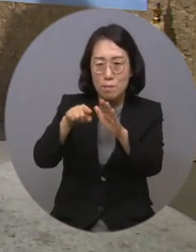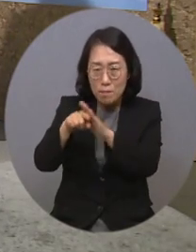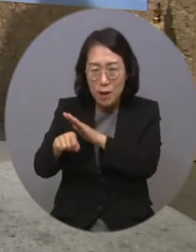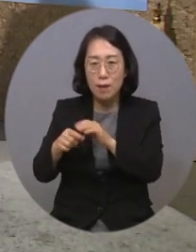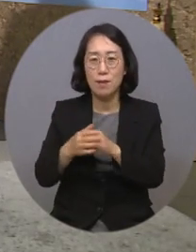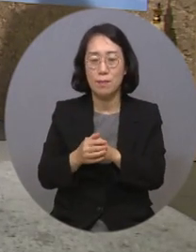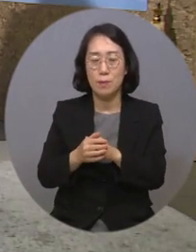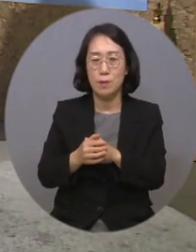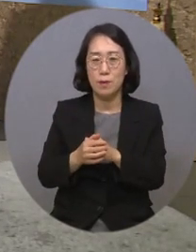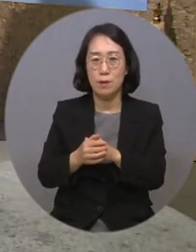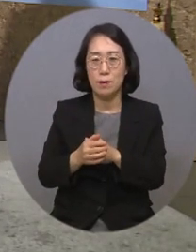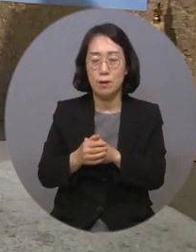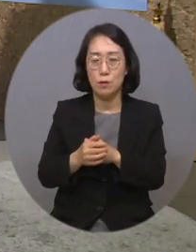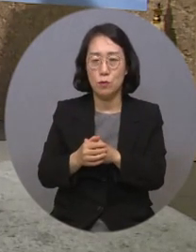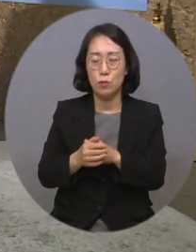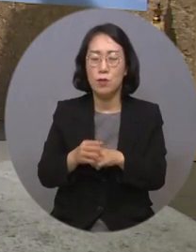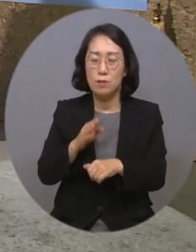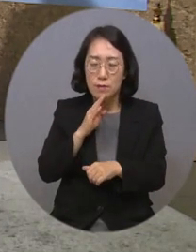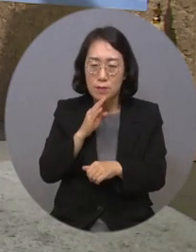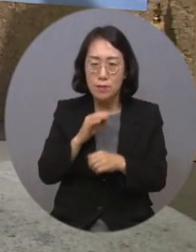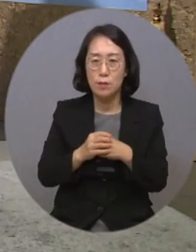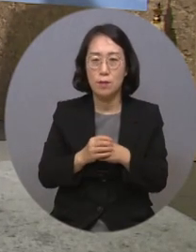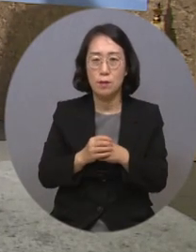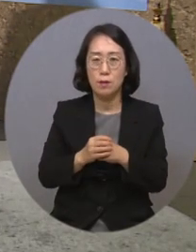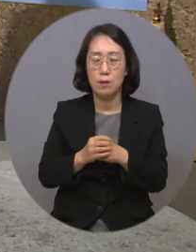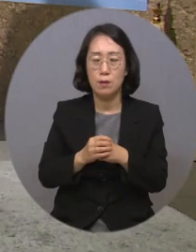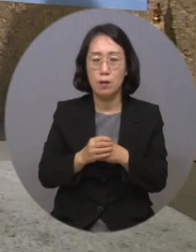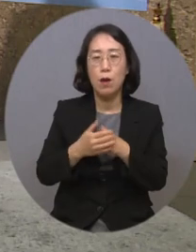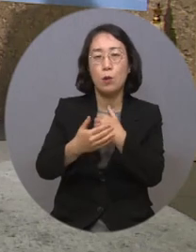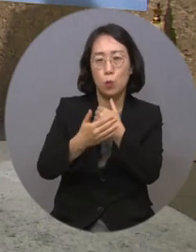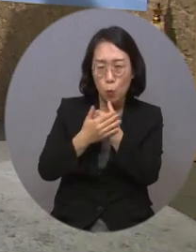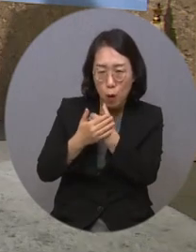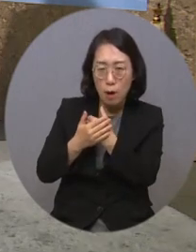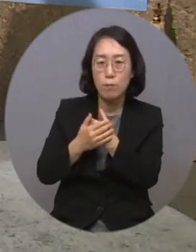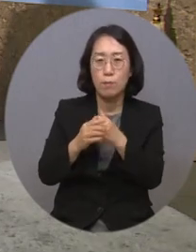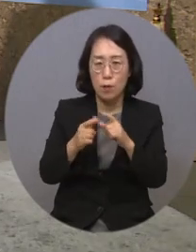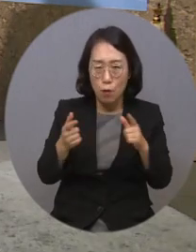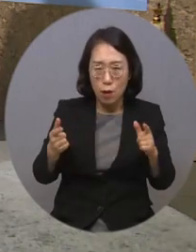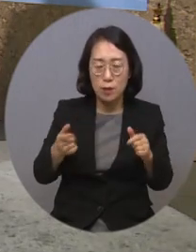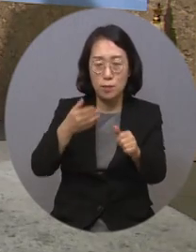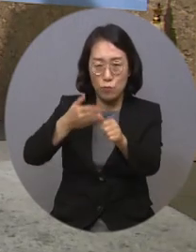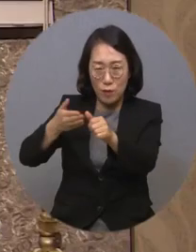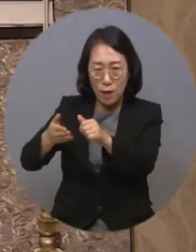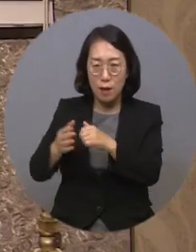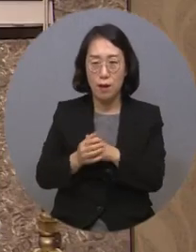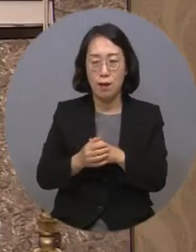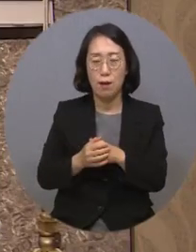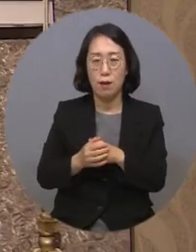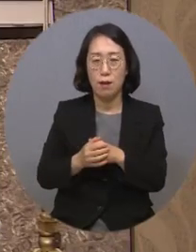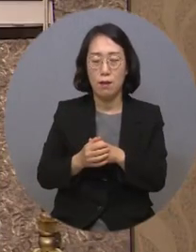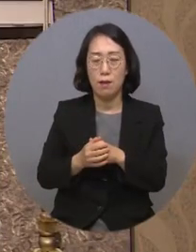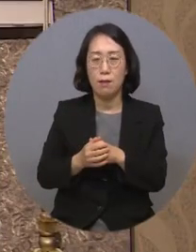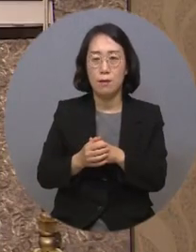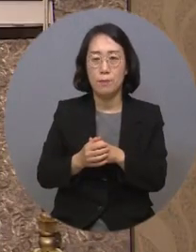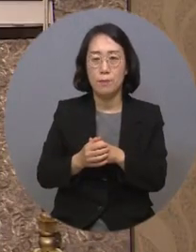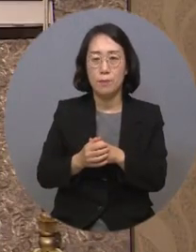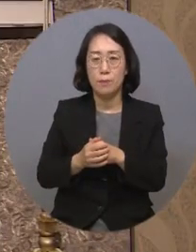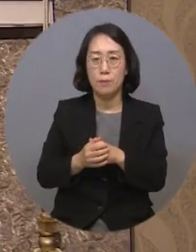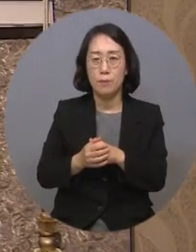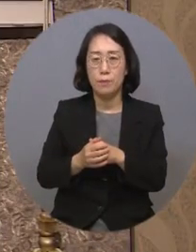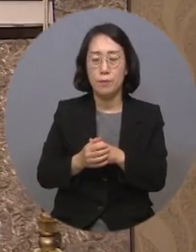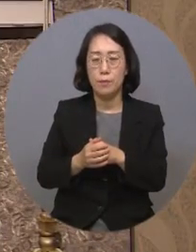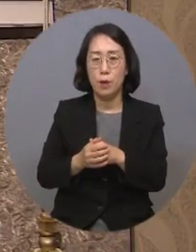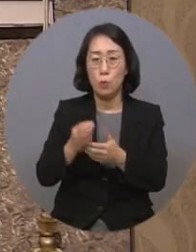인근에 다니면서 정말 이렇게 후원자 개발을 많이 했어요. 저희가 이제 조건을 달았죠. 고액